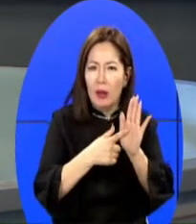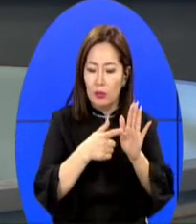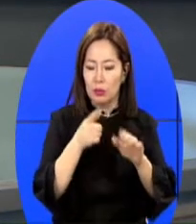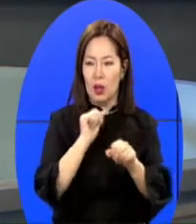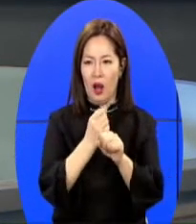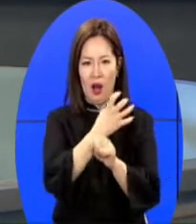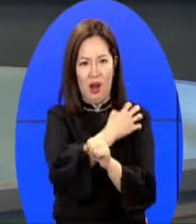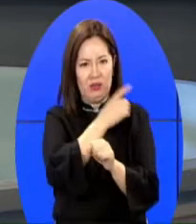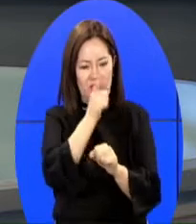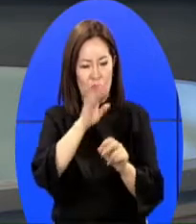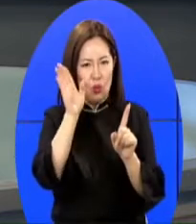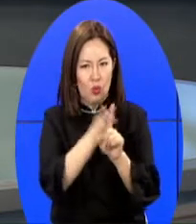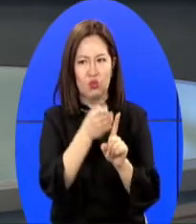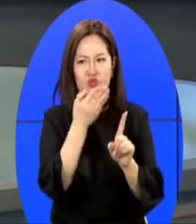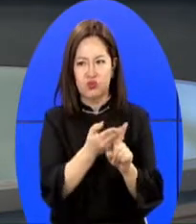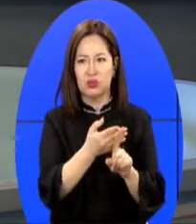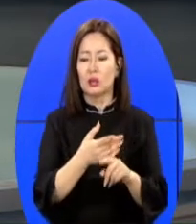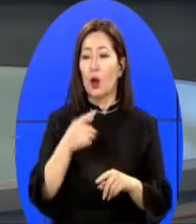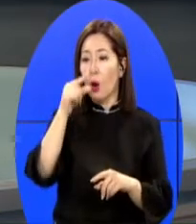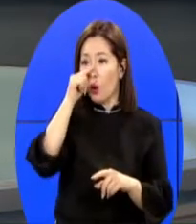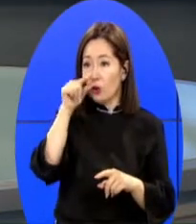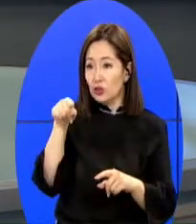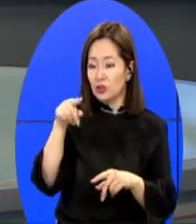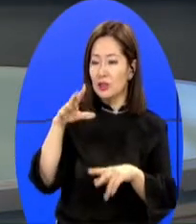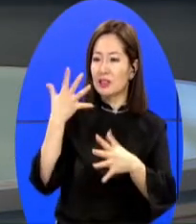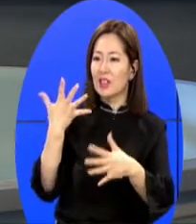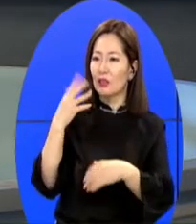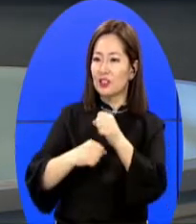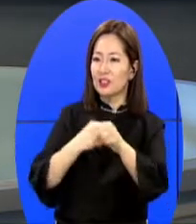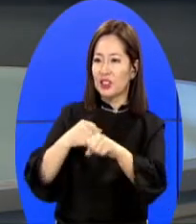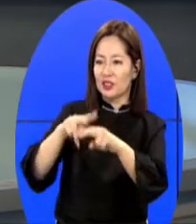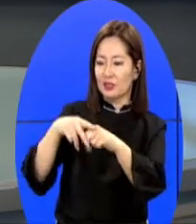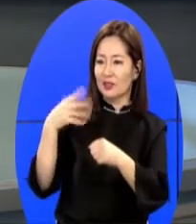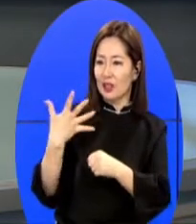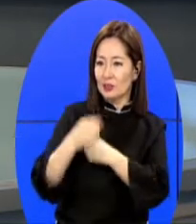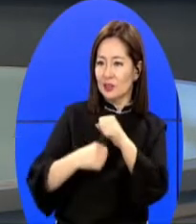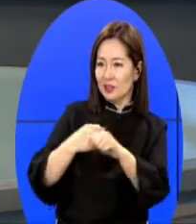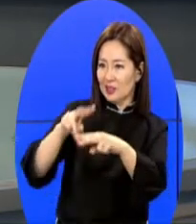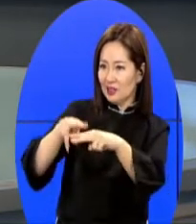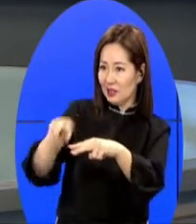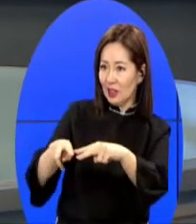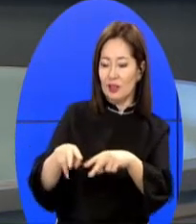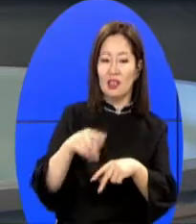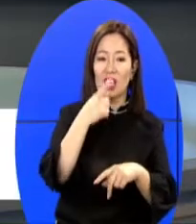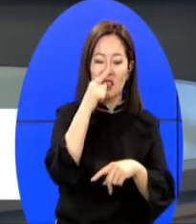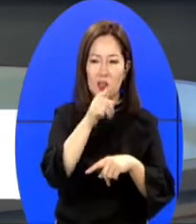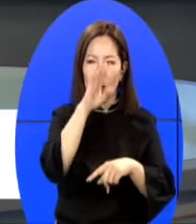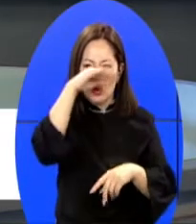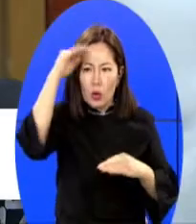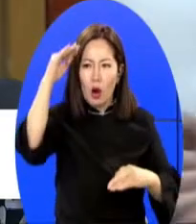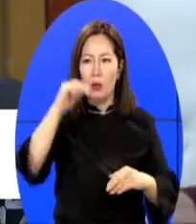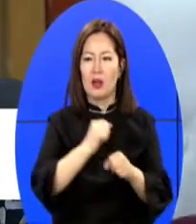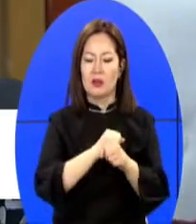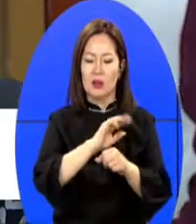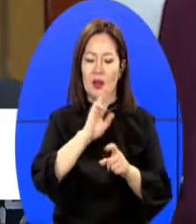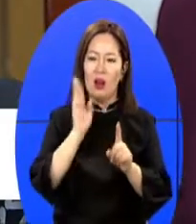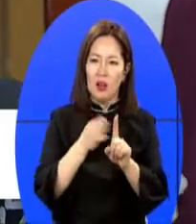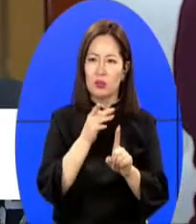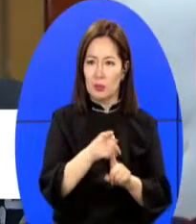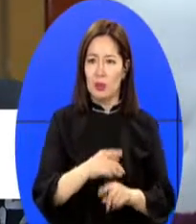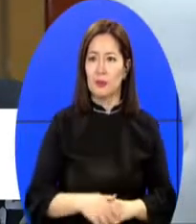заалттай. Манай хойд төршид гэхэд 5 жил хүртэлх хугацаагаар хорих за өмнө төршид түүнээс ч өндөр хариуцлага ногдуулж байна. Нийгэмд